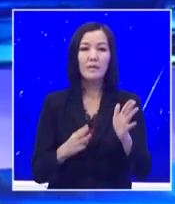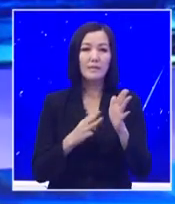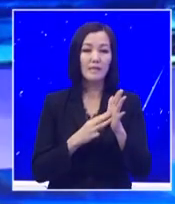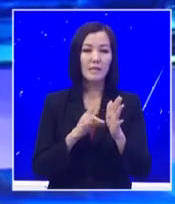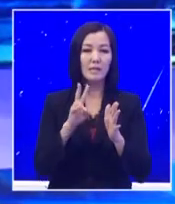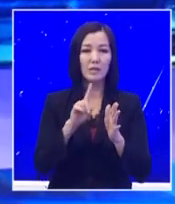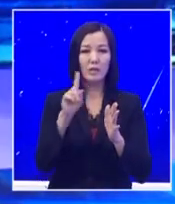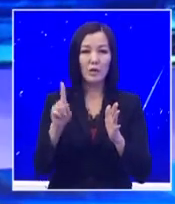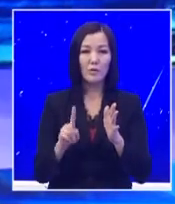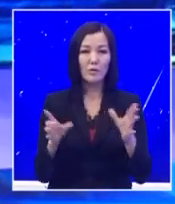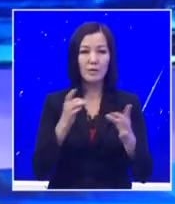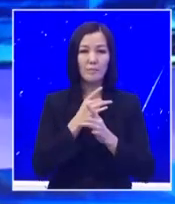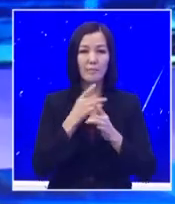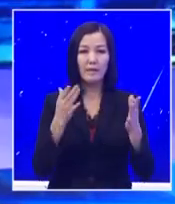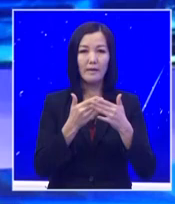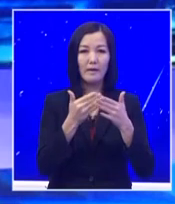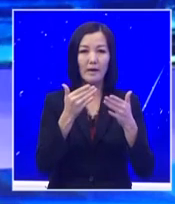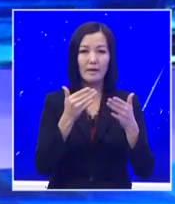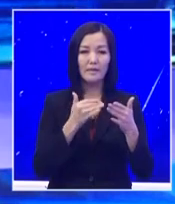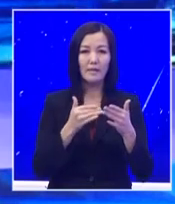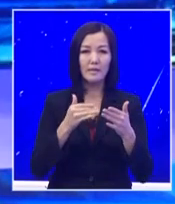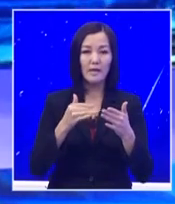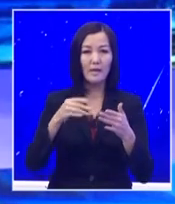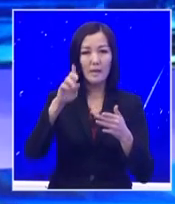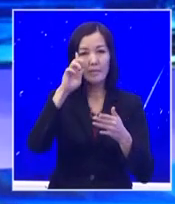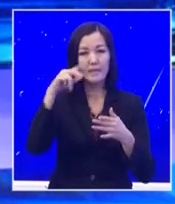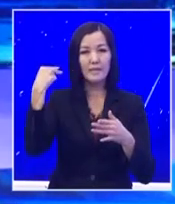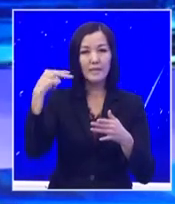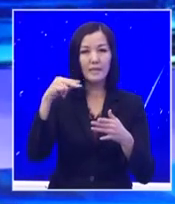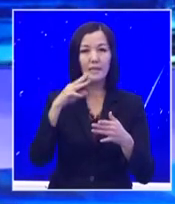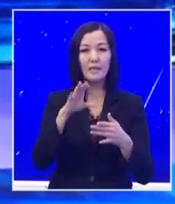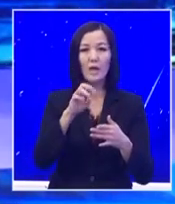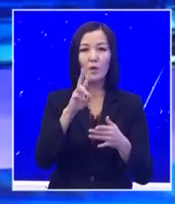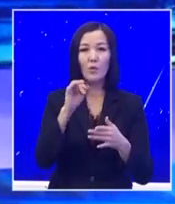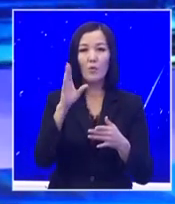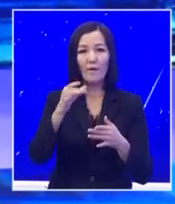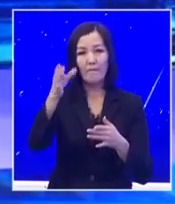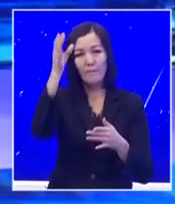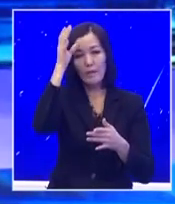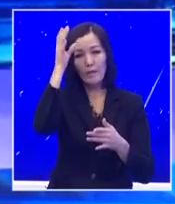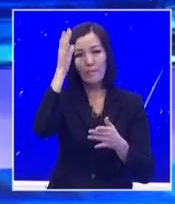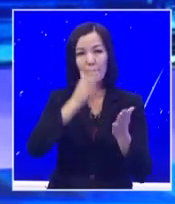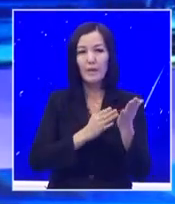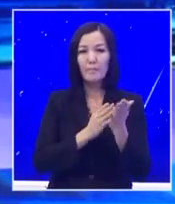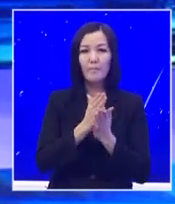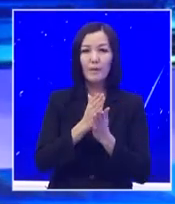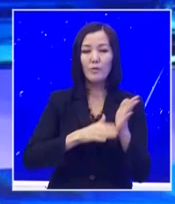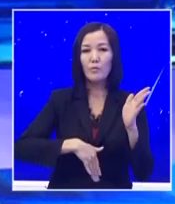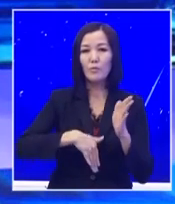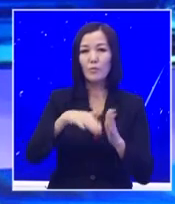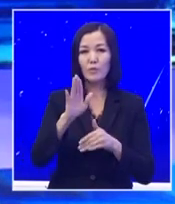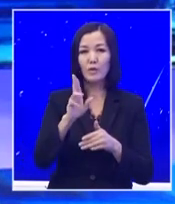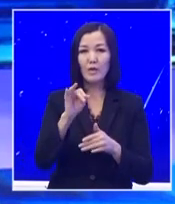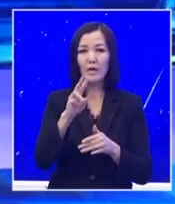Бейнеттің зейнетін көріп жатыр. 8-ші наурыз мерекесі қарсаңында ел президенті Қасым Жомарт Тоқаев білім беру ісінің үздігі